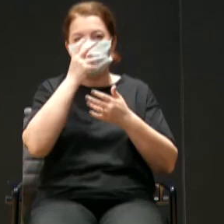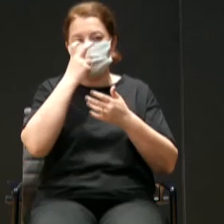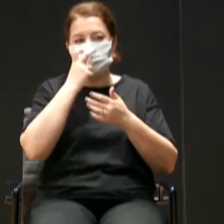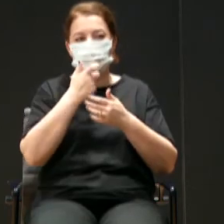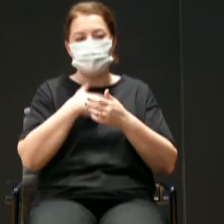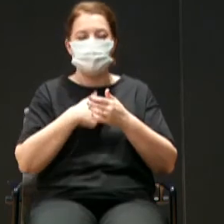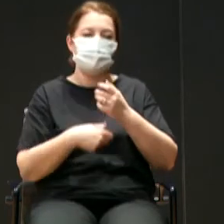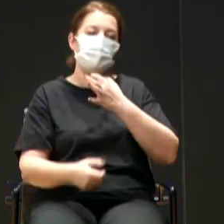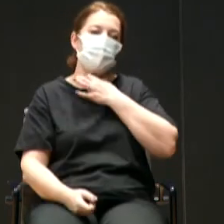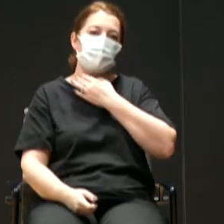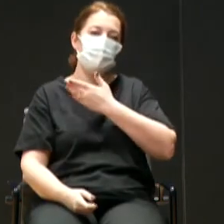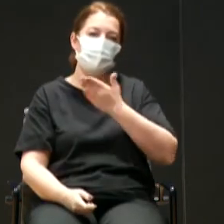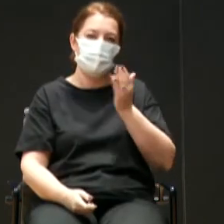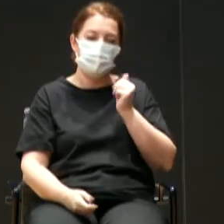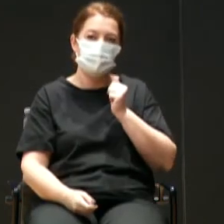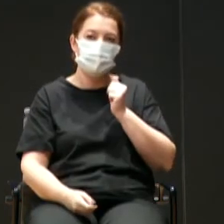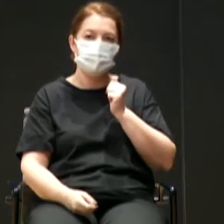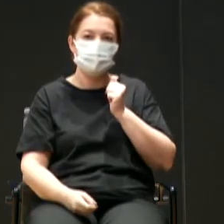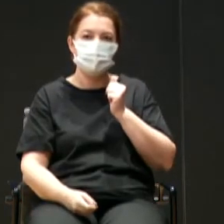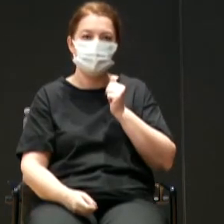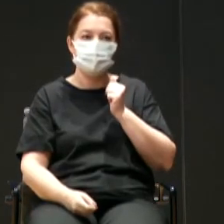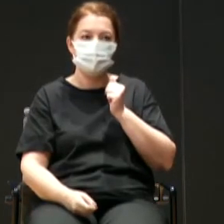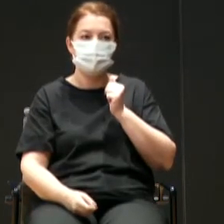rica ediyorum ki zaten böyle bir